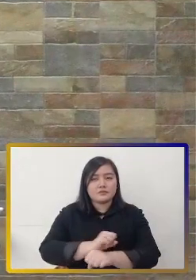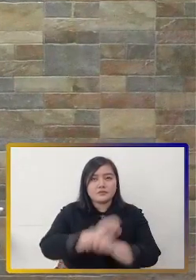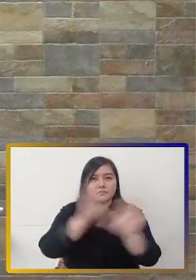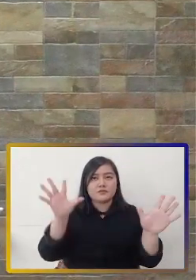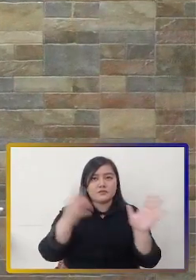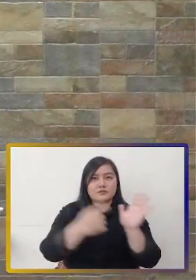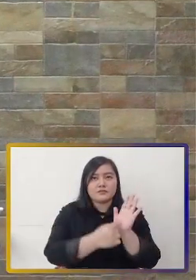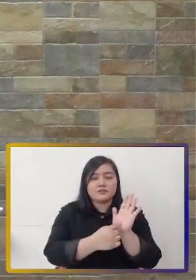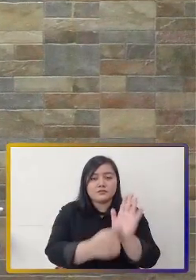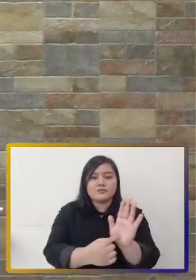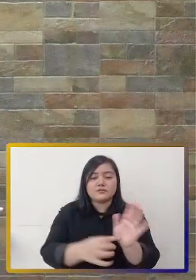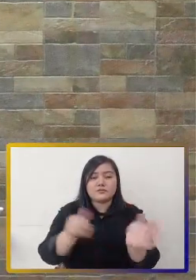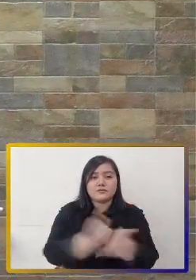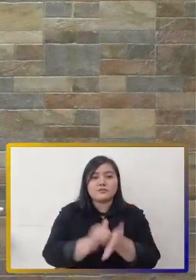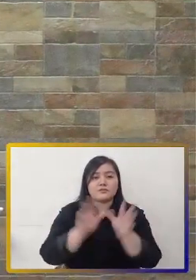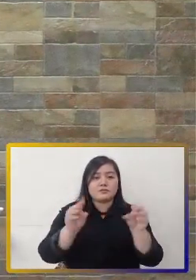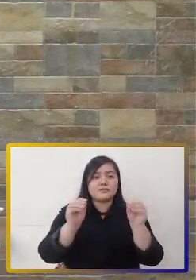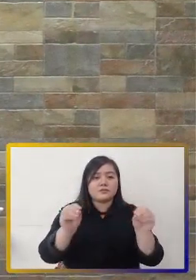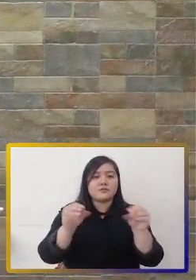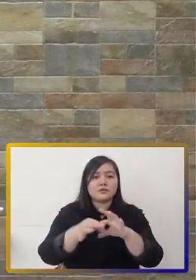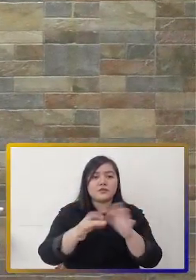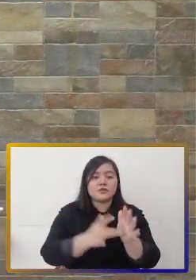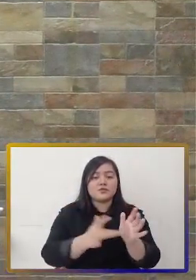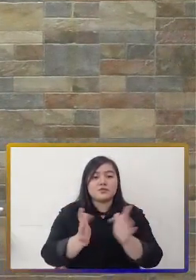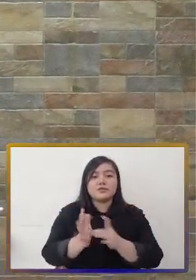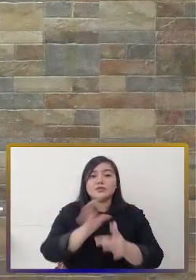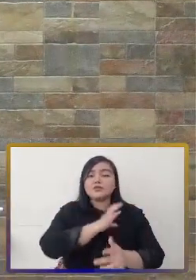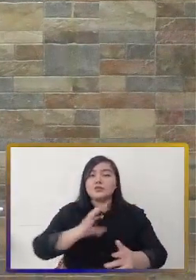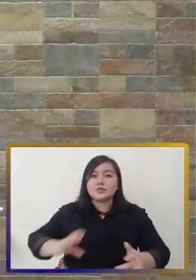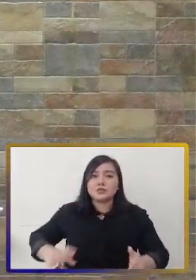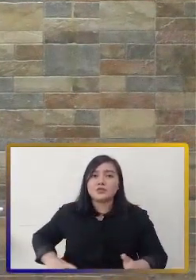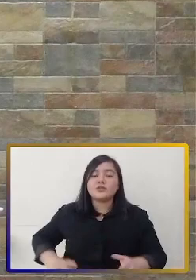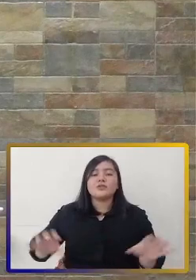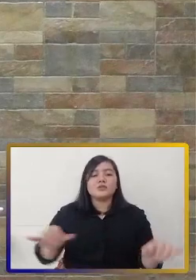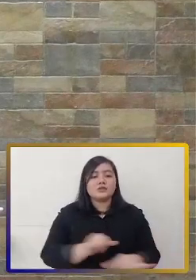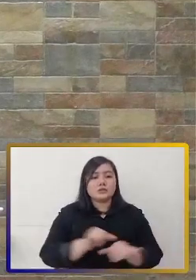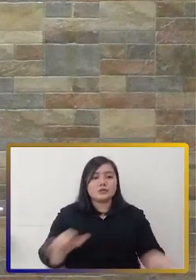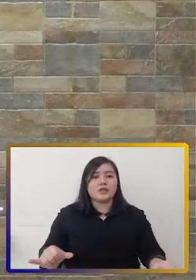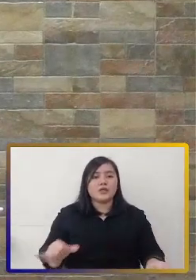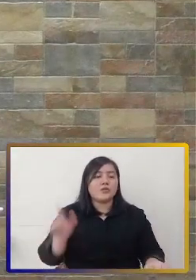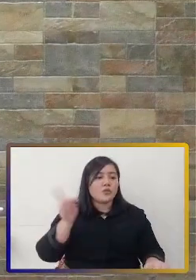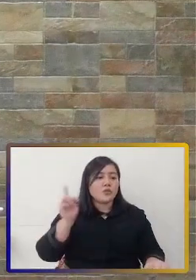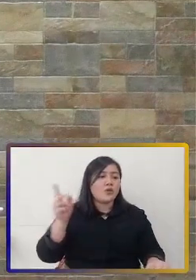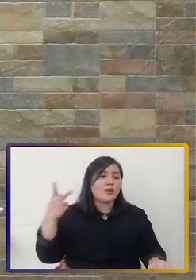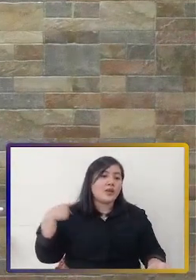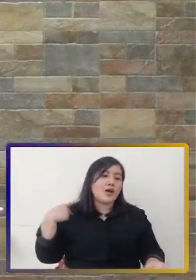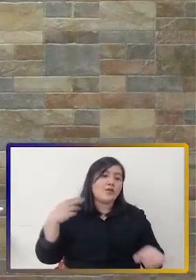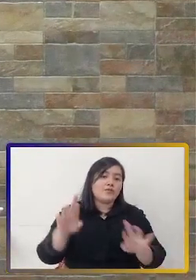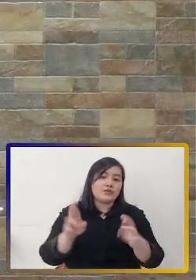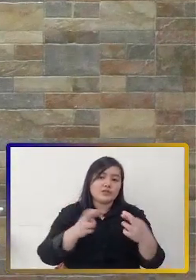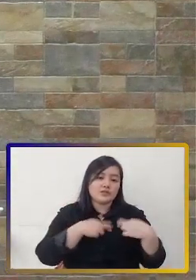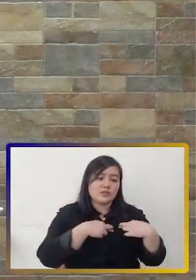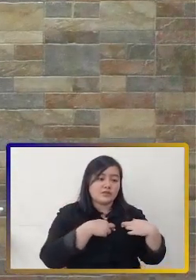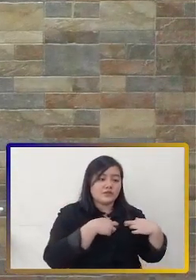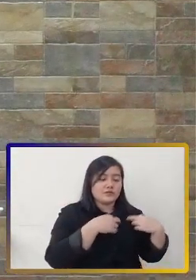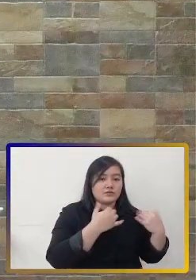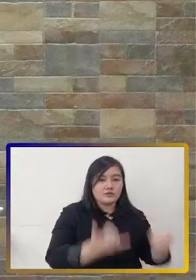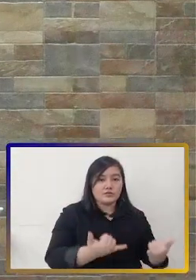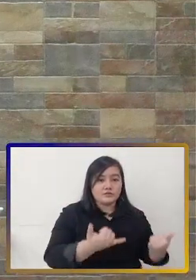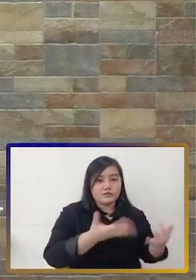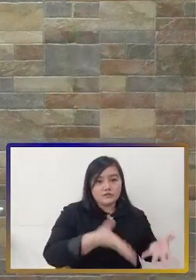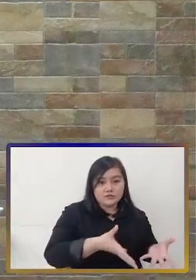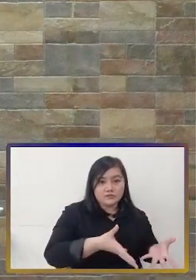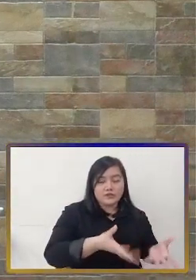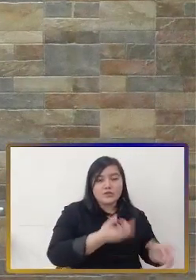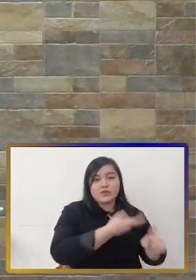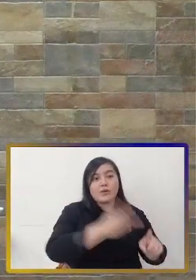presented that the teachings of the Lord Jesus Christ is the same as what we are receiving from the man of God,